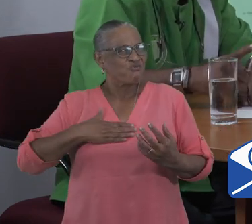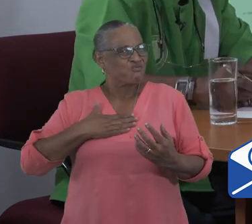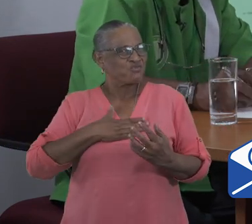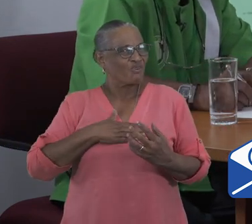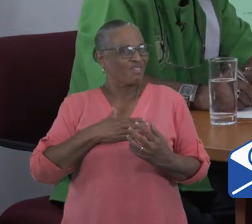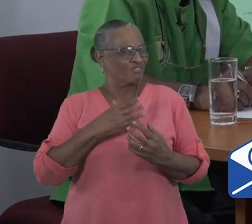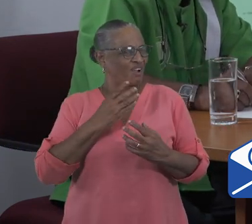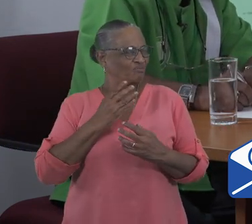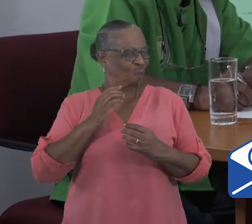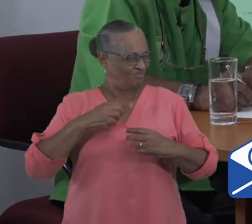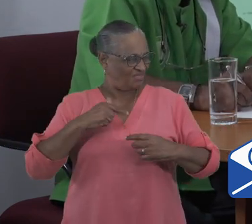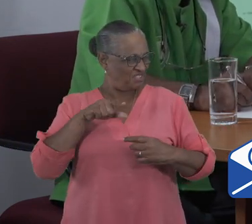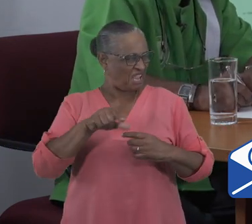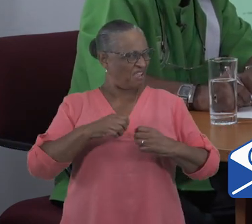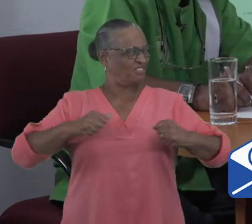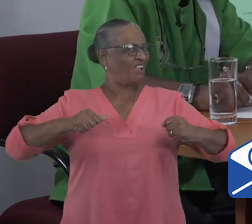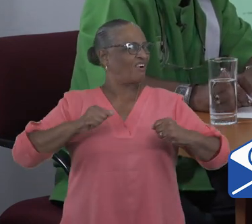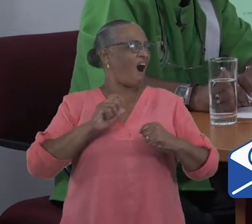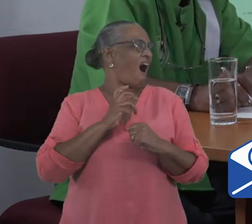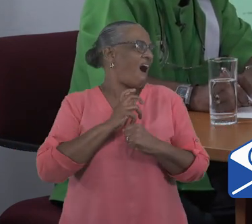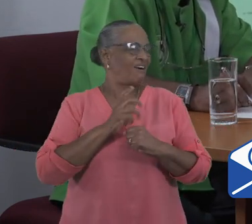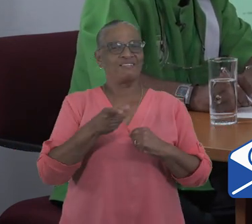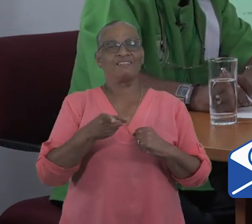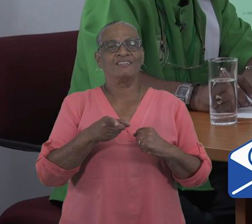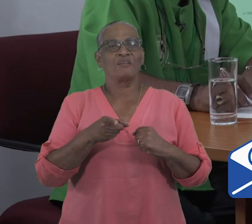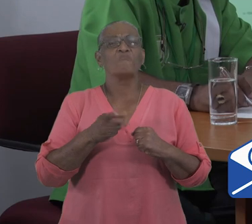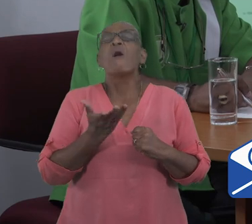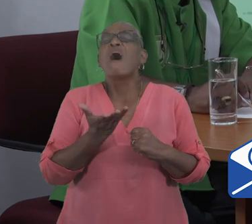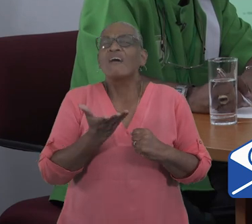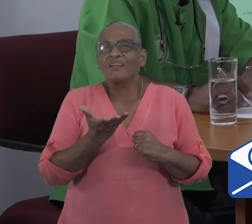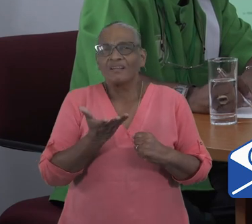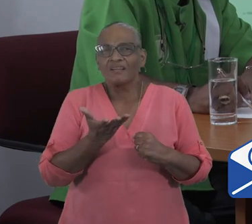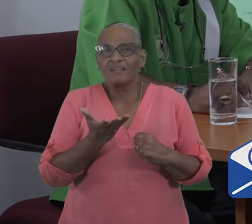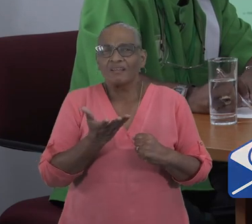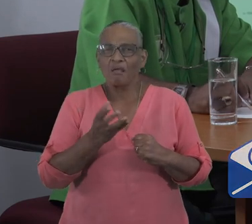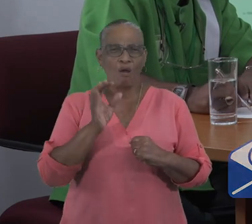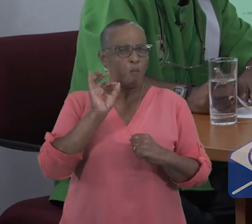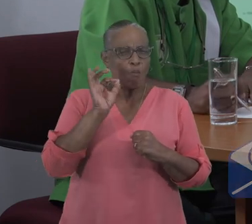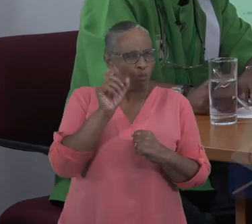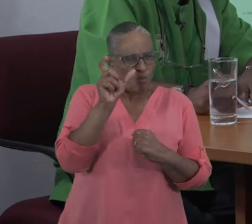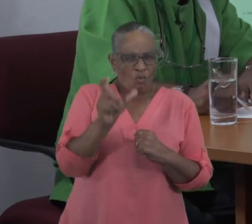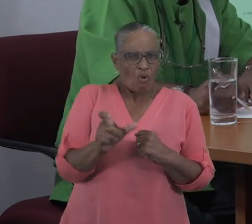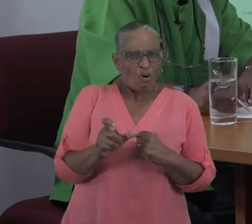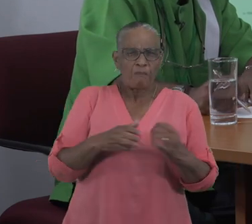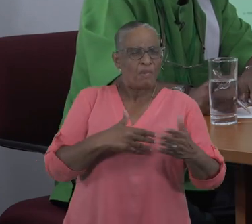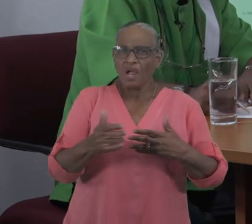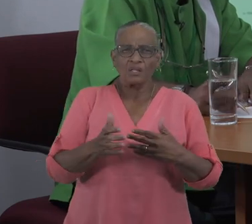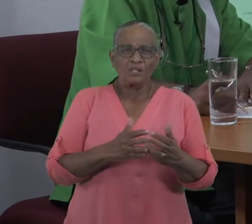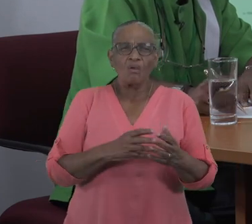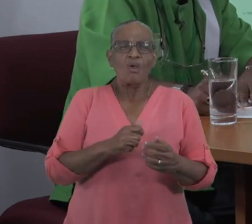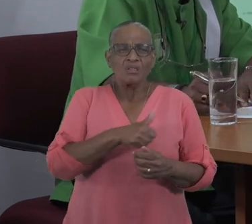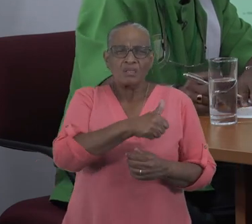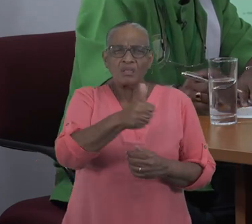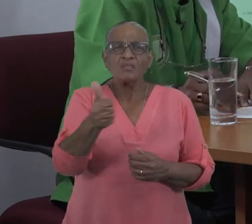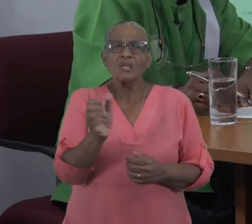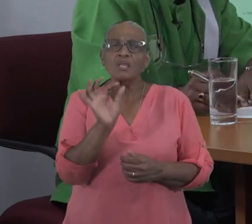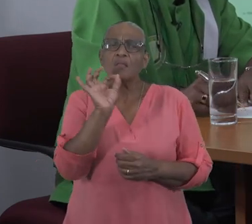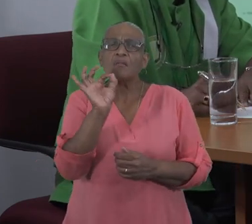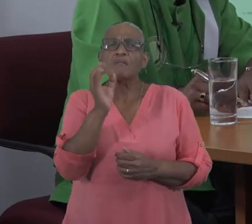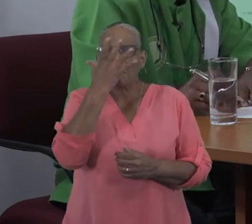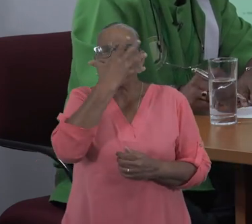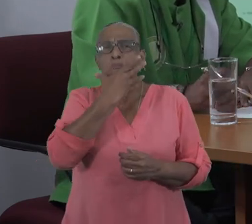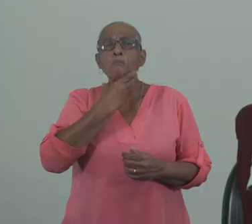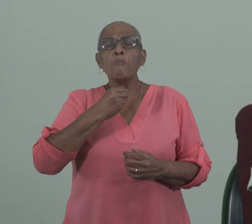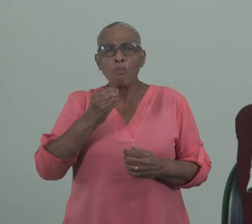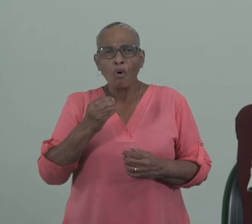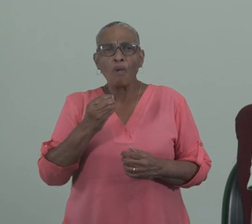vaak voelen mensen zich een beetje beledigd als ik zeg van, hey, je bent te dik. Maar dan heb ik het niet over mooi of niet mooi, want elk mens is mooi. Maar ik heb het